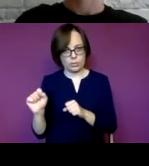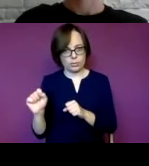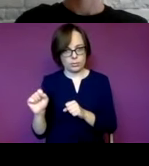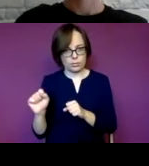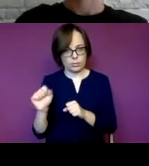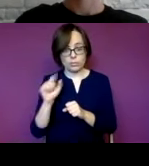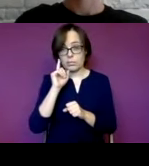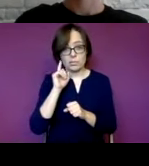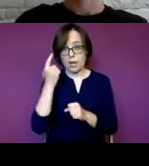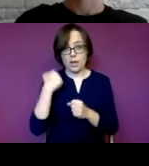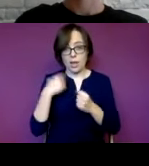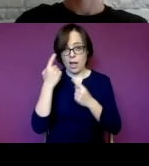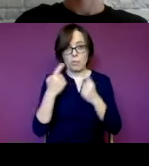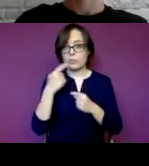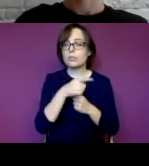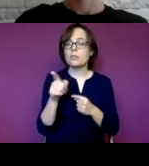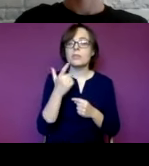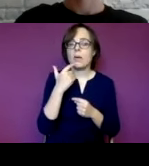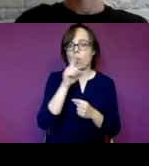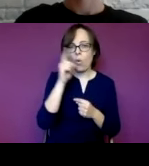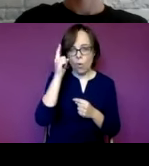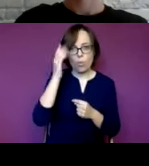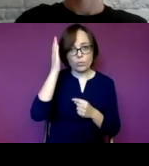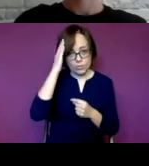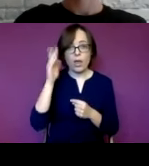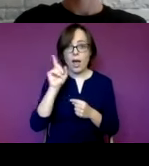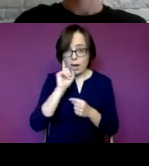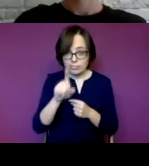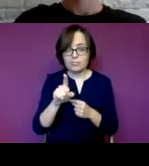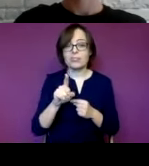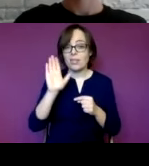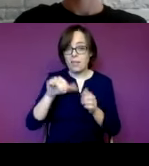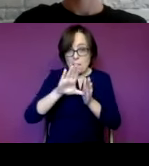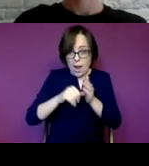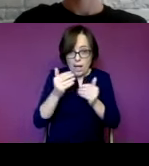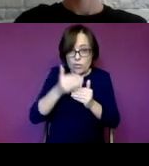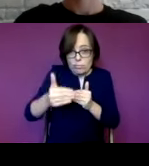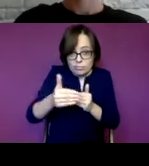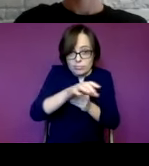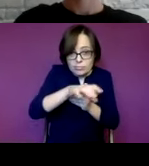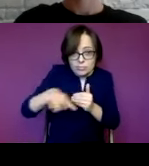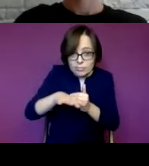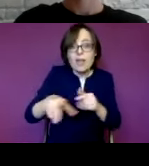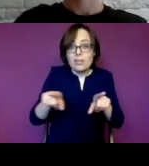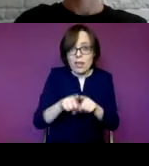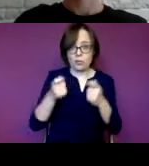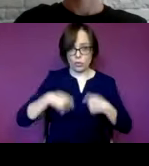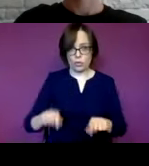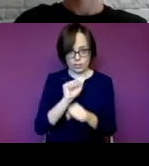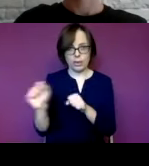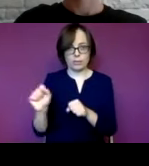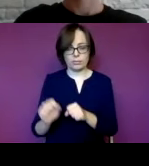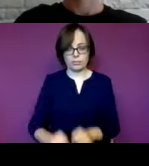rzadko ktoś sobie zdaje sprawę z tego, że również w strefach podwiejskich ciągle to rolnictwo istnieje. I tu jest to, od czego często nie wiemy, jako ci,